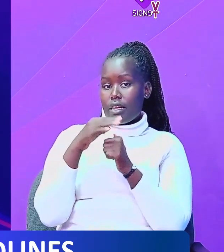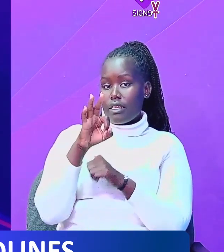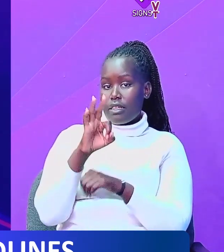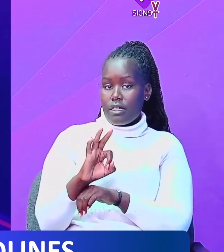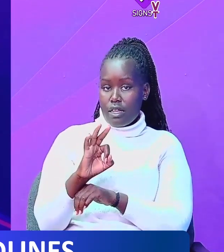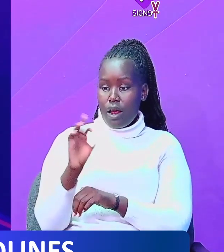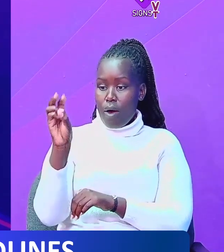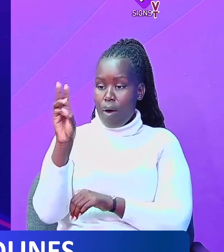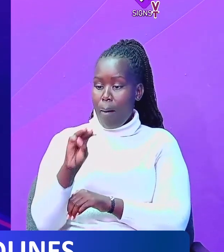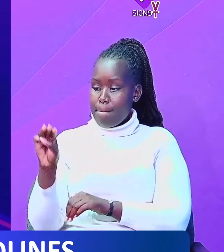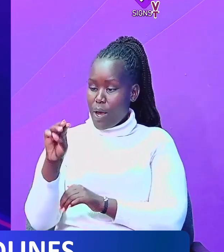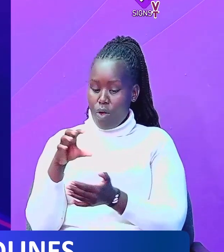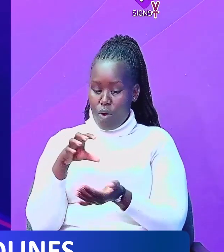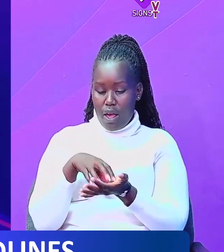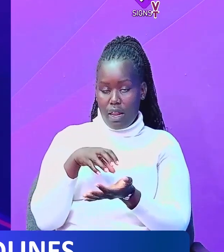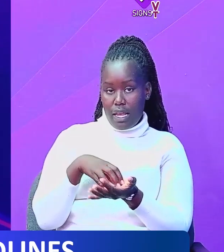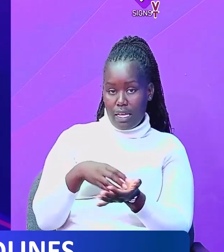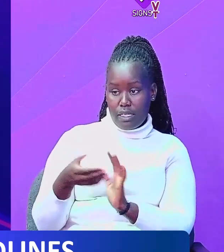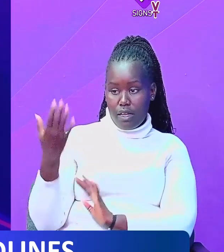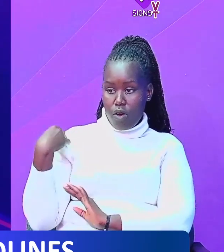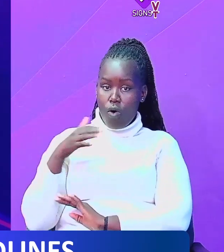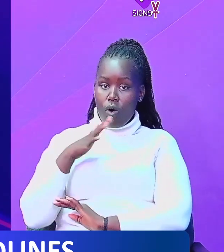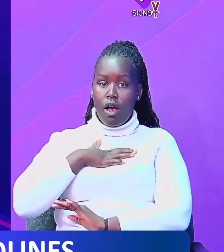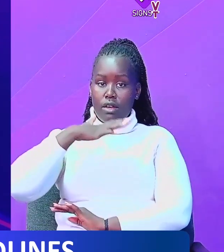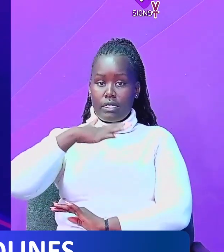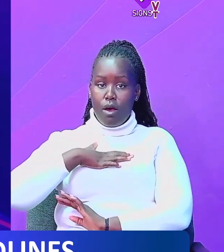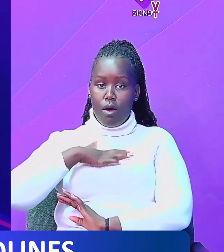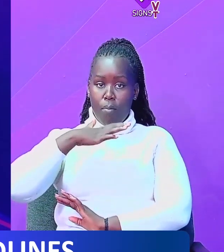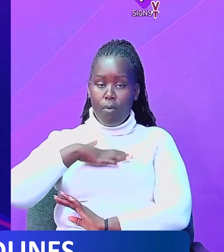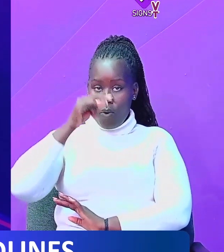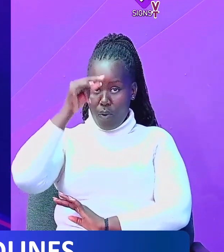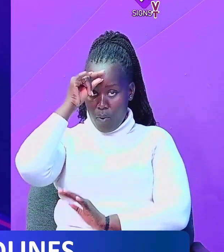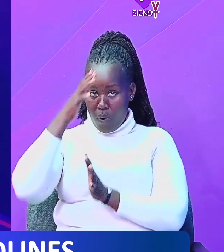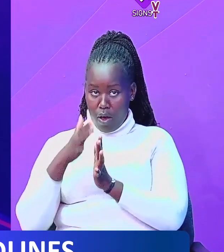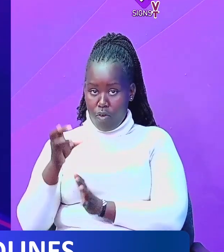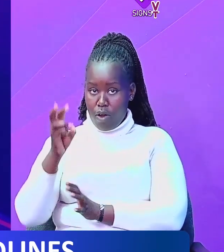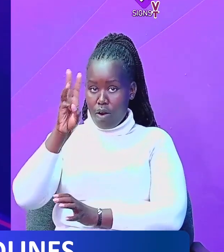case. And former Samburu Governor Moses